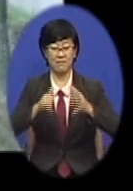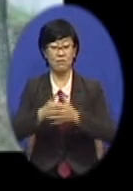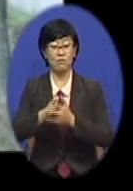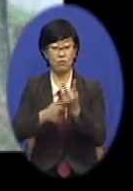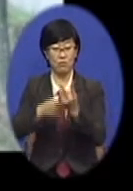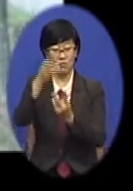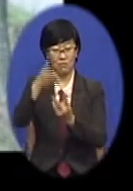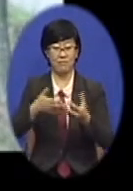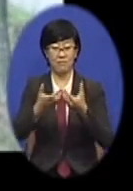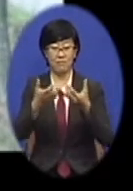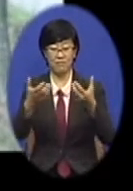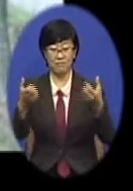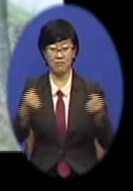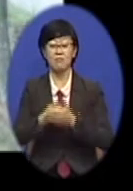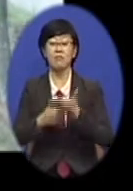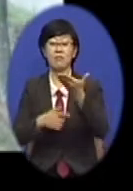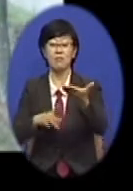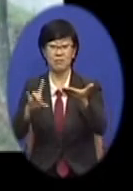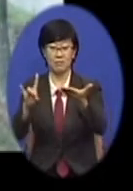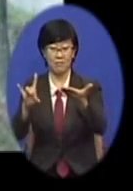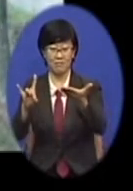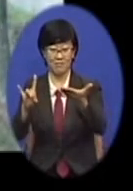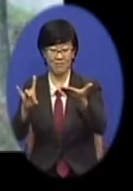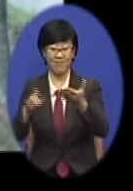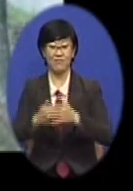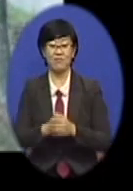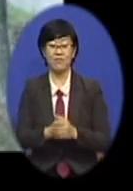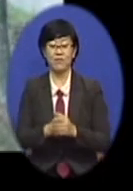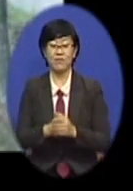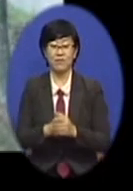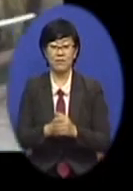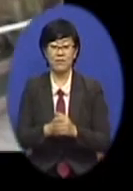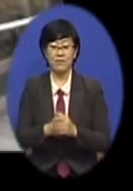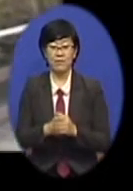세상이 쪽 나도 너 하나뿐이야.